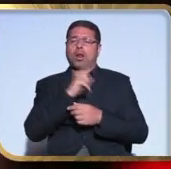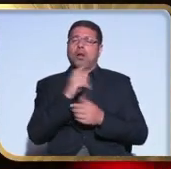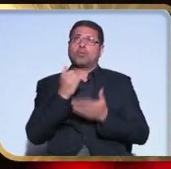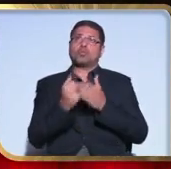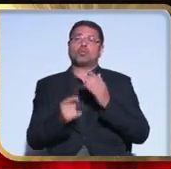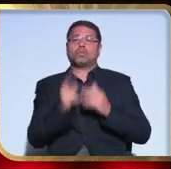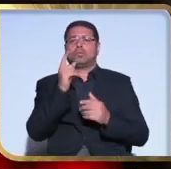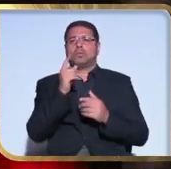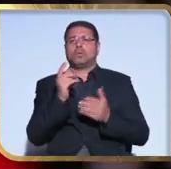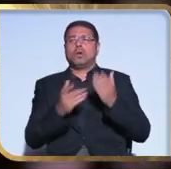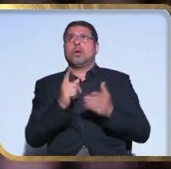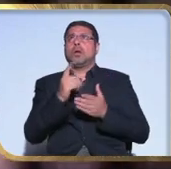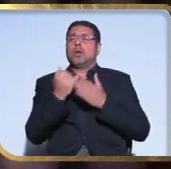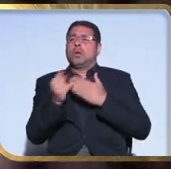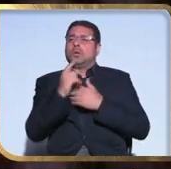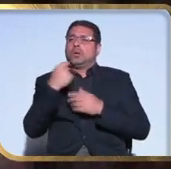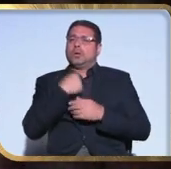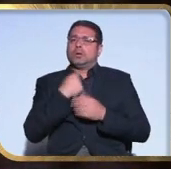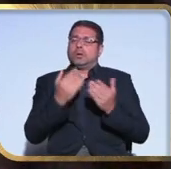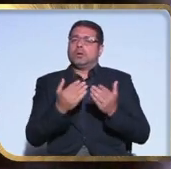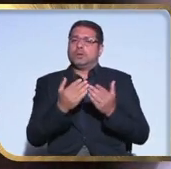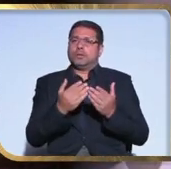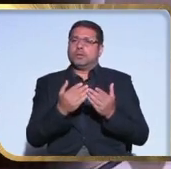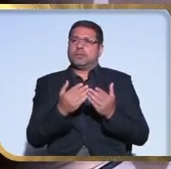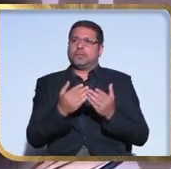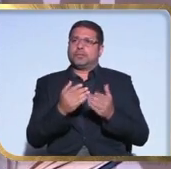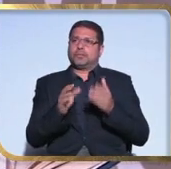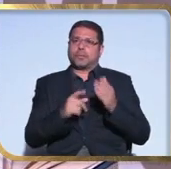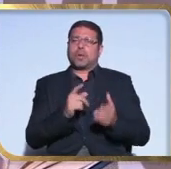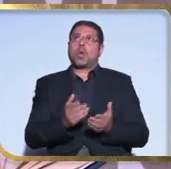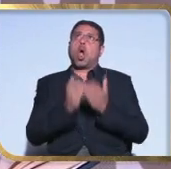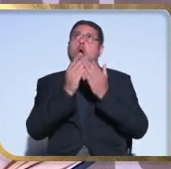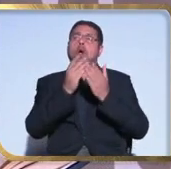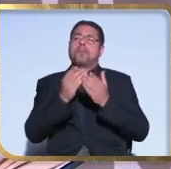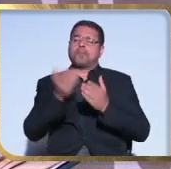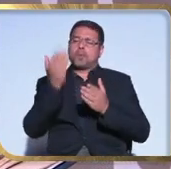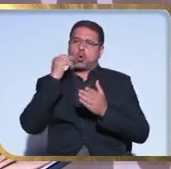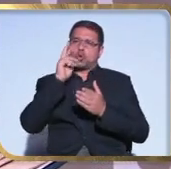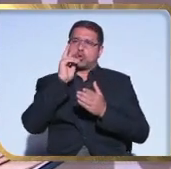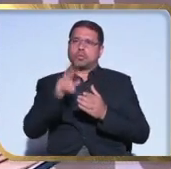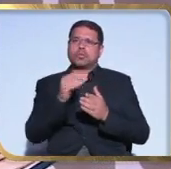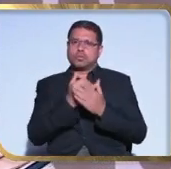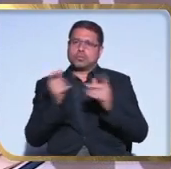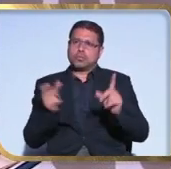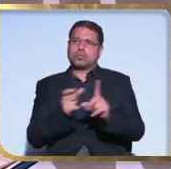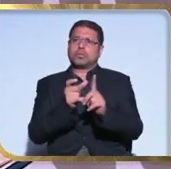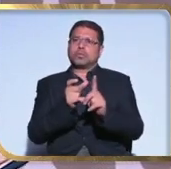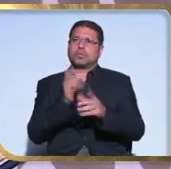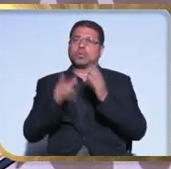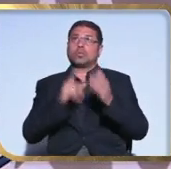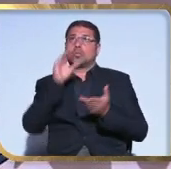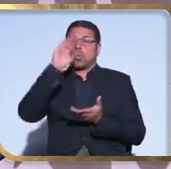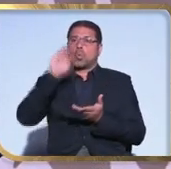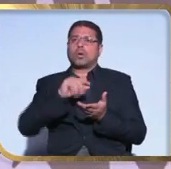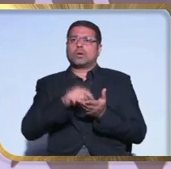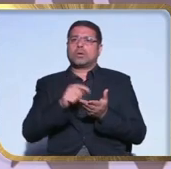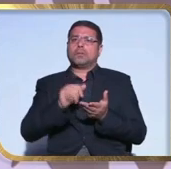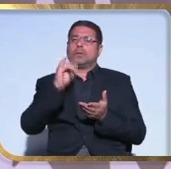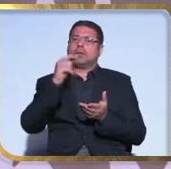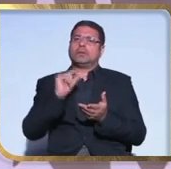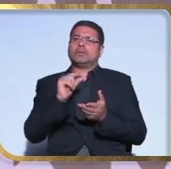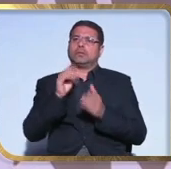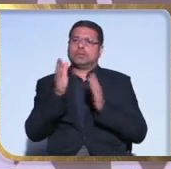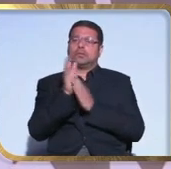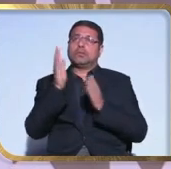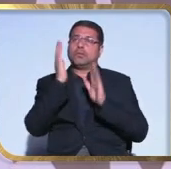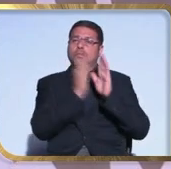علينا بحول الله لا يقدر علينا والله من ورائهم محيط بل هو قران مجيد في